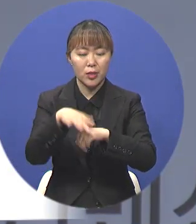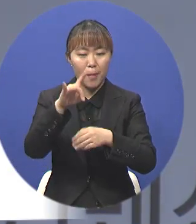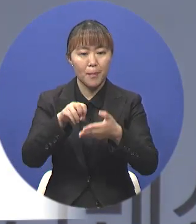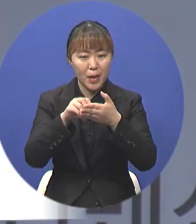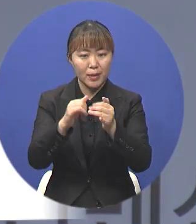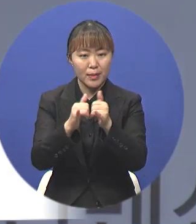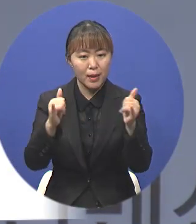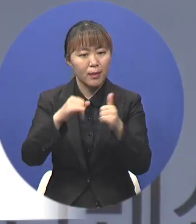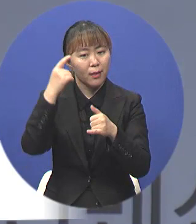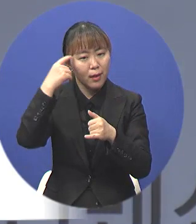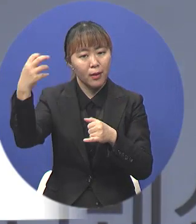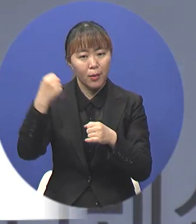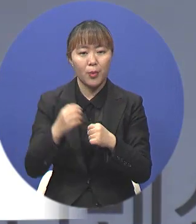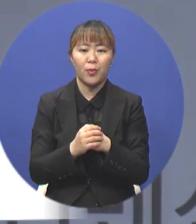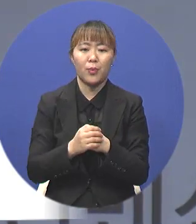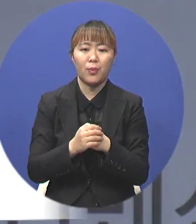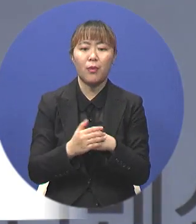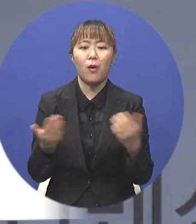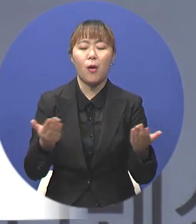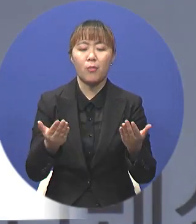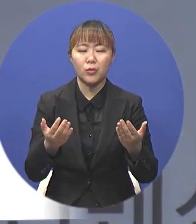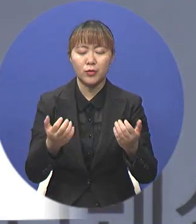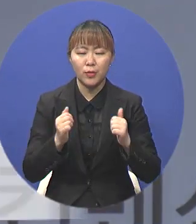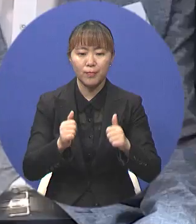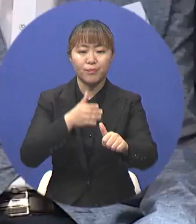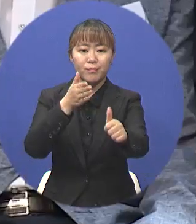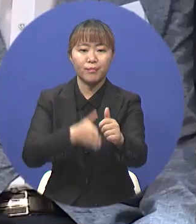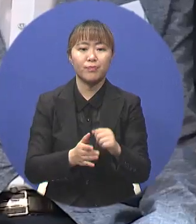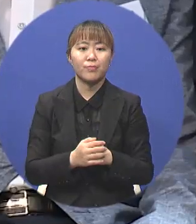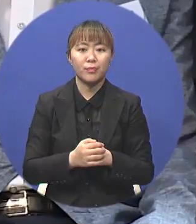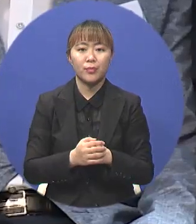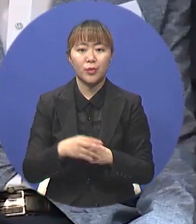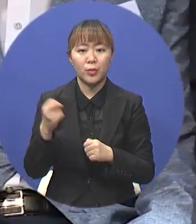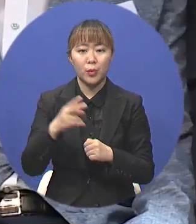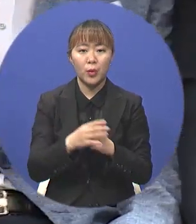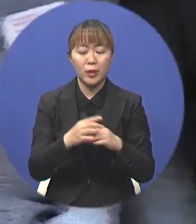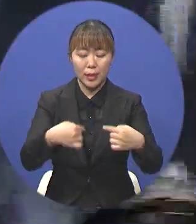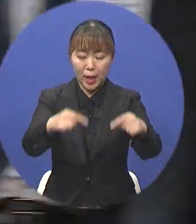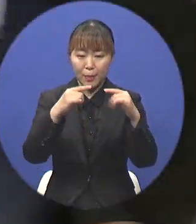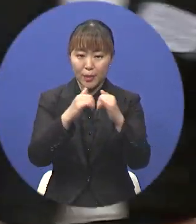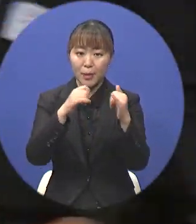생각을 갖고 업무에 임해 주십니다. 더불어 이날